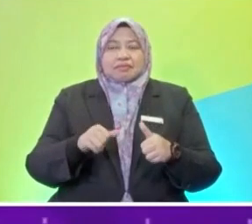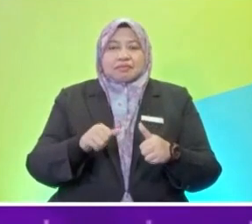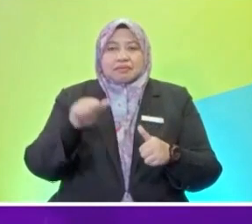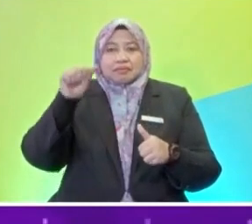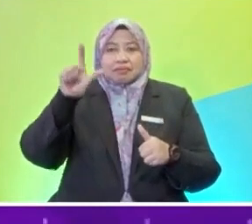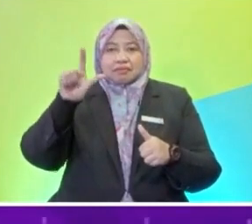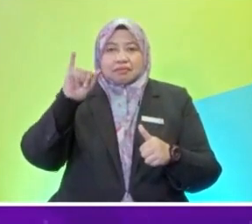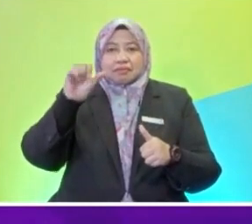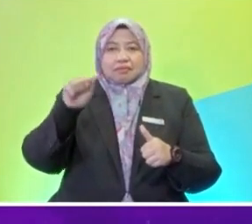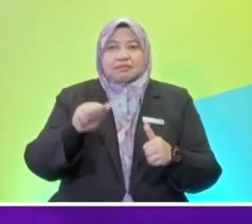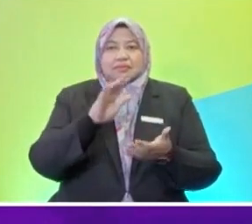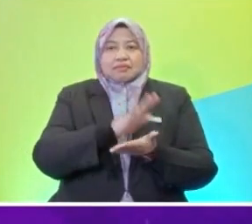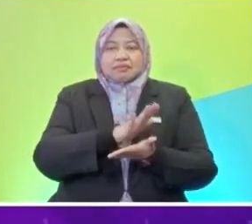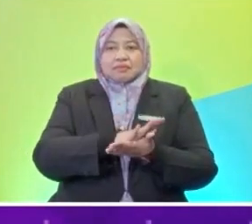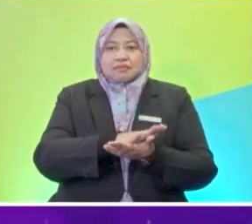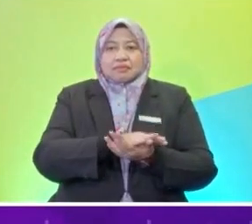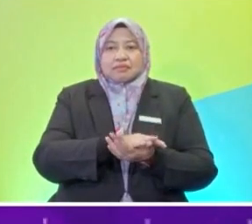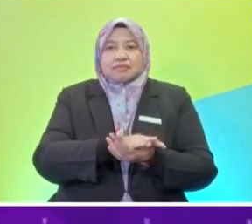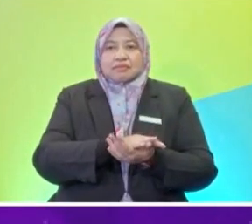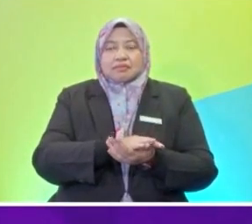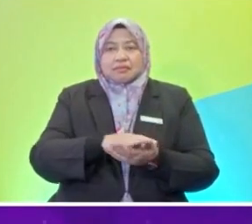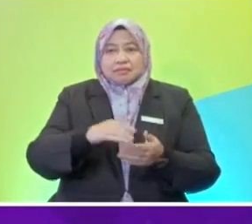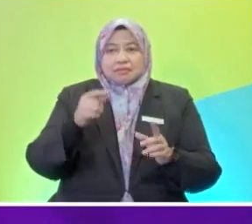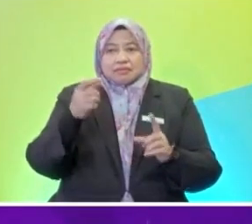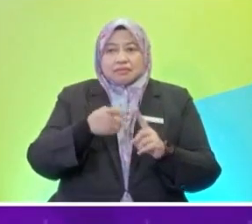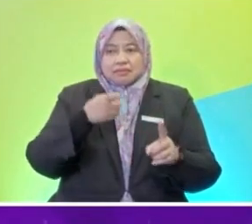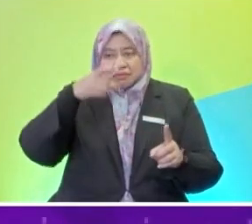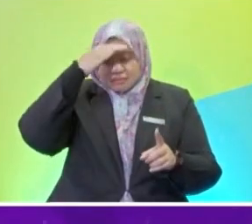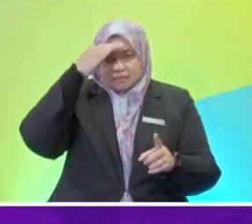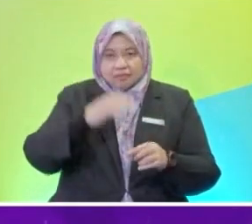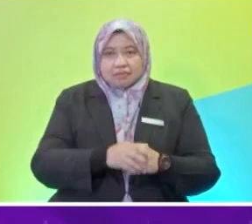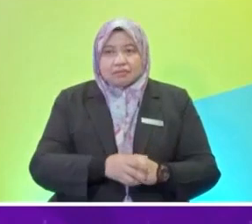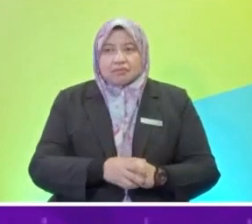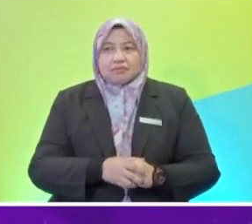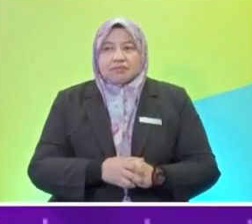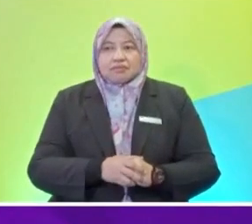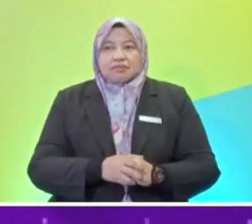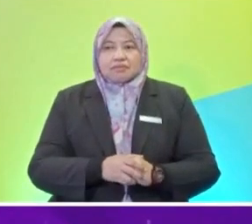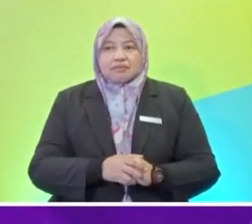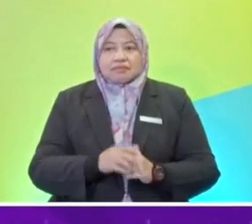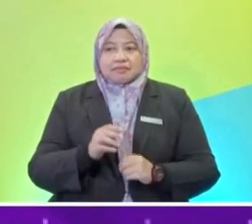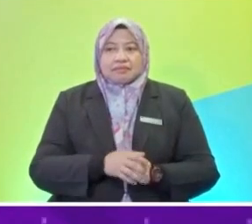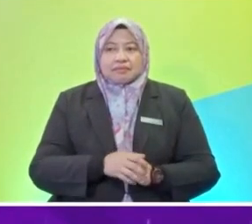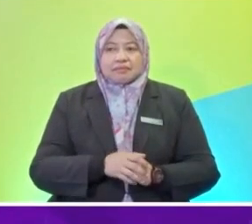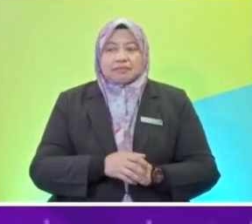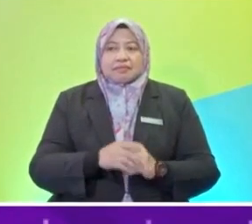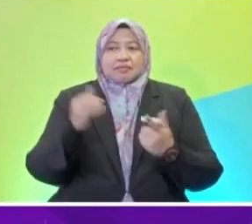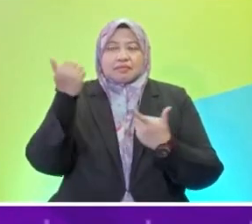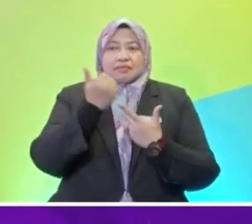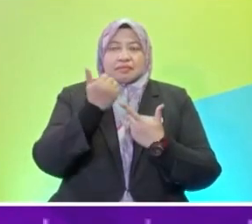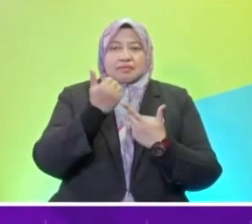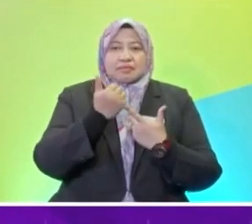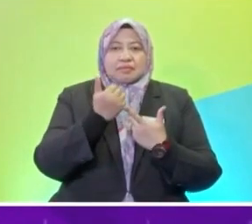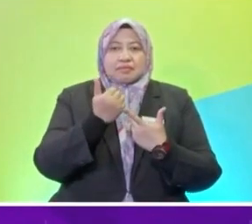dari sekolah kebangsaan veda aitawa Dimah Hai Alya yang